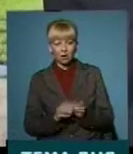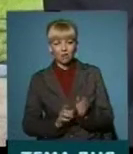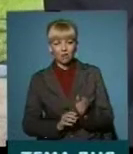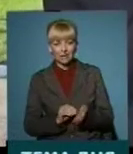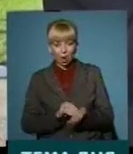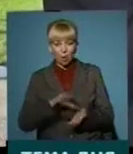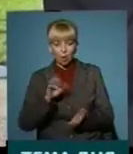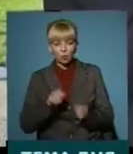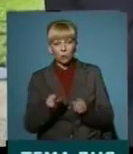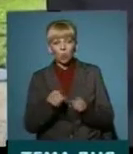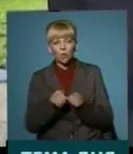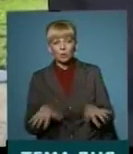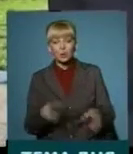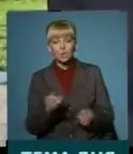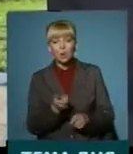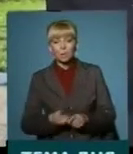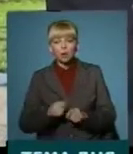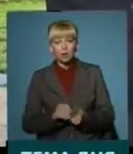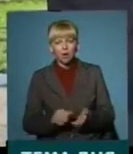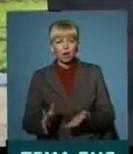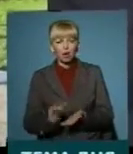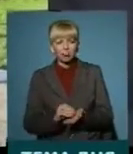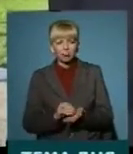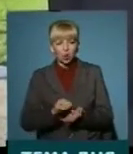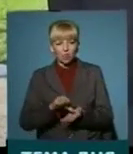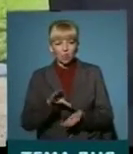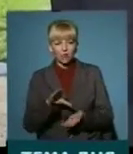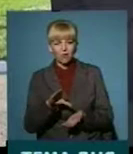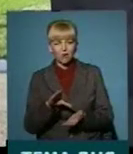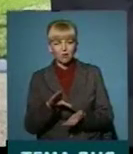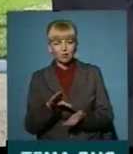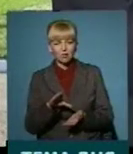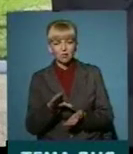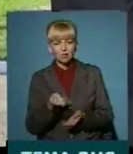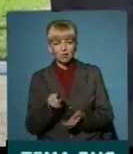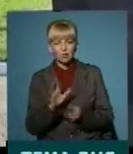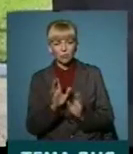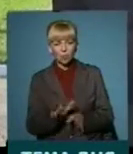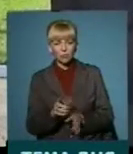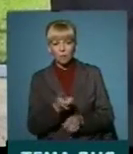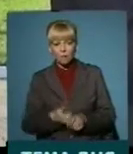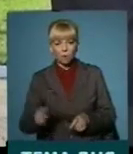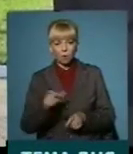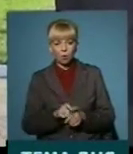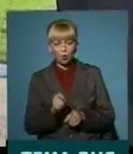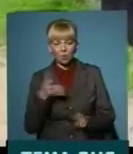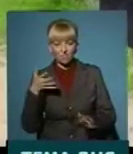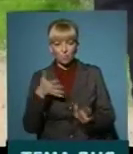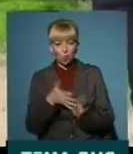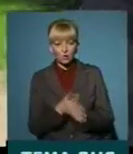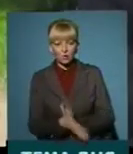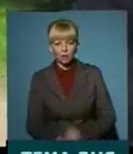І відповідно, там, де він більше накопичувався, там він і буде цей. Там він буде більше випромінювати.